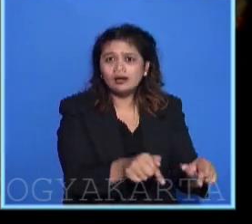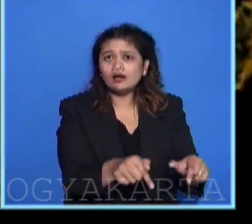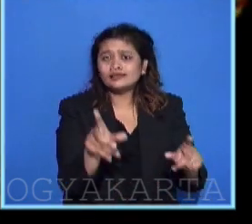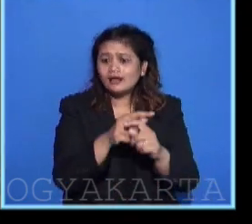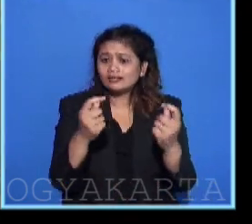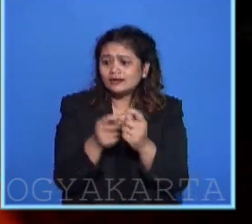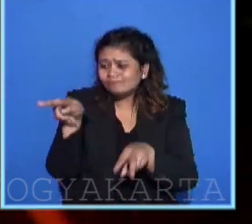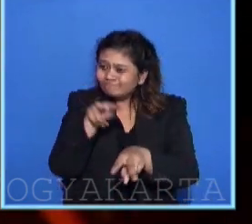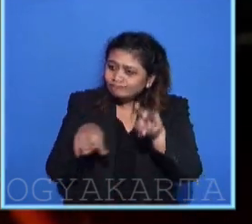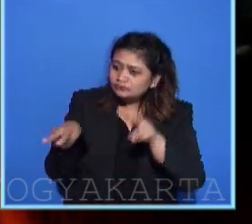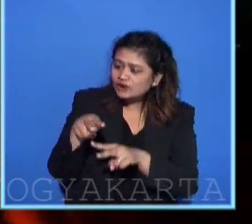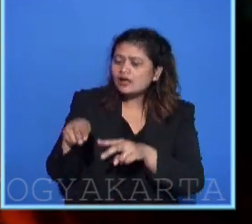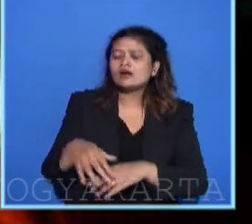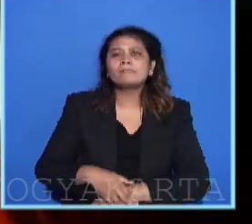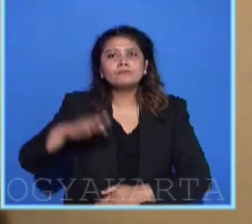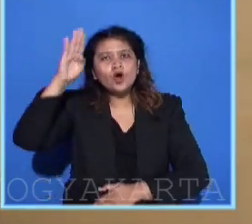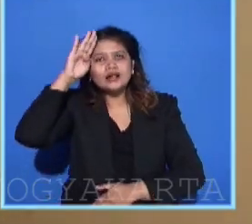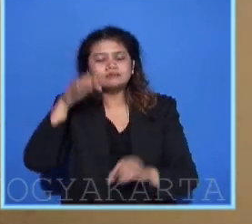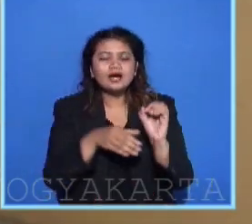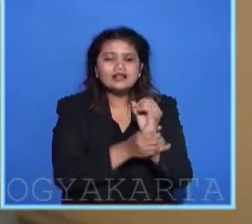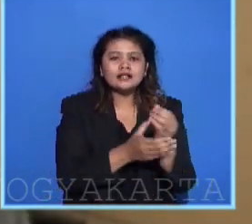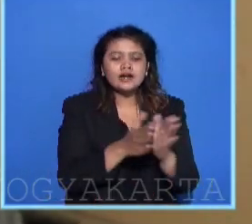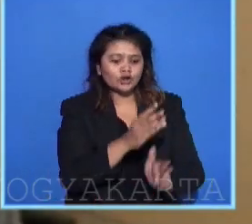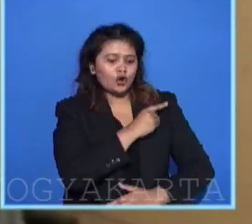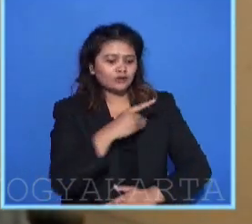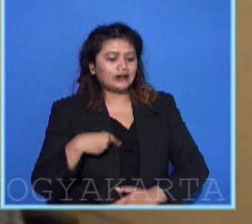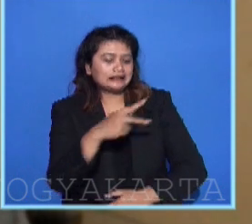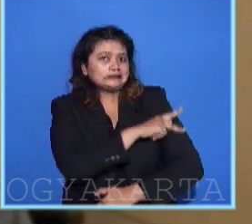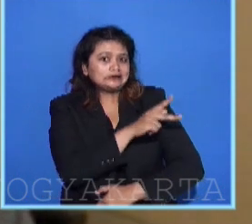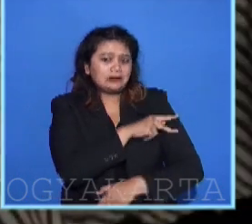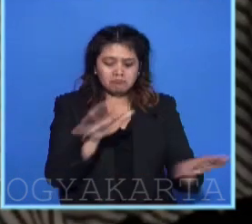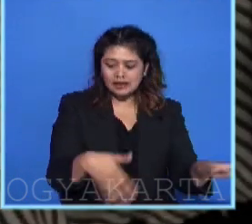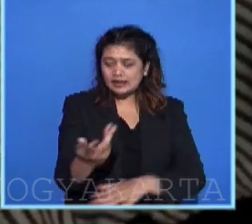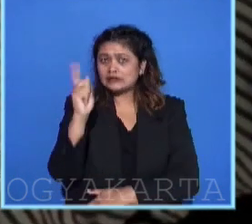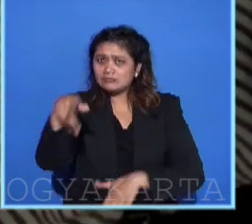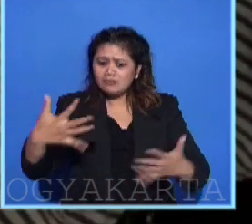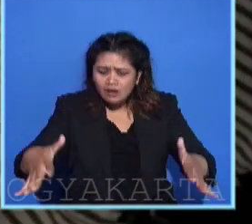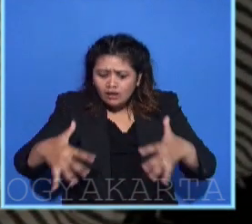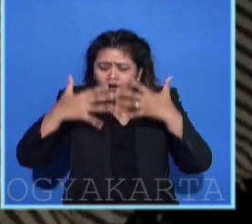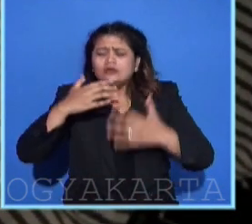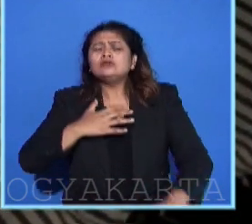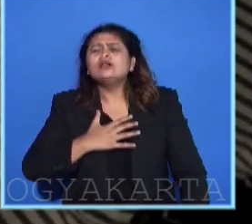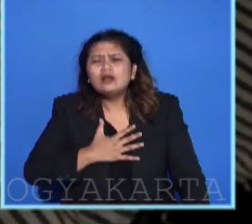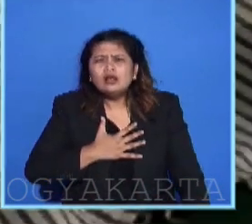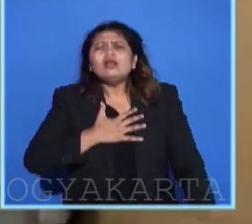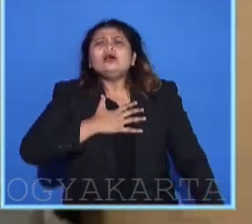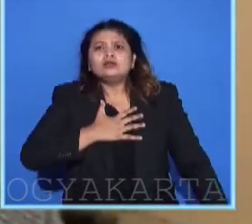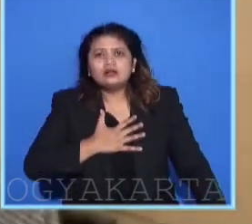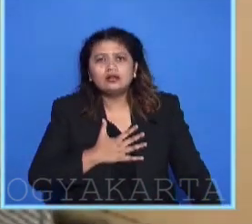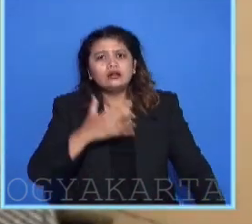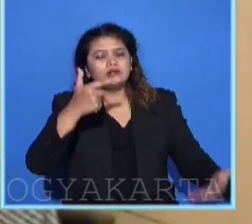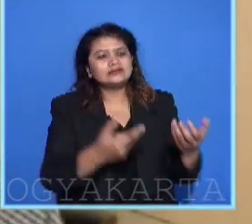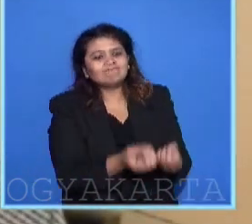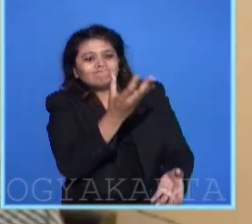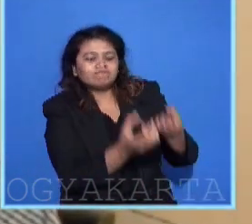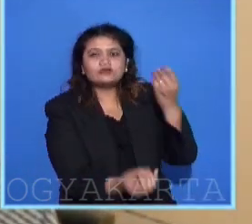inavis polrestaelang bersama dokter Puskesmas setempat diduga korban tewas lantaran kekurangan oksigen saat terjebak dalam kobaran